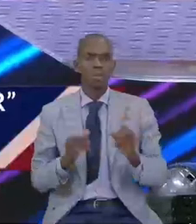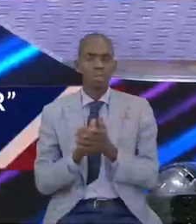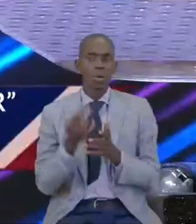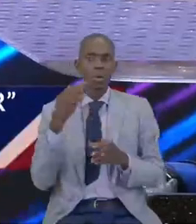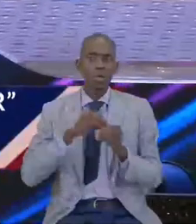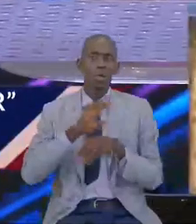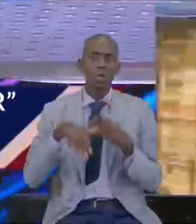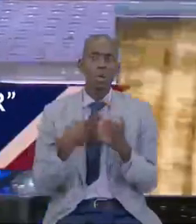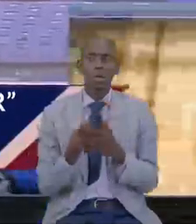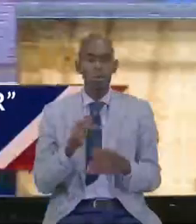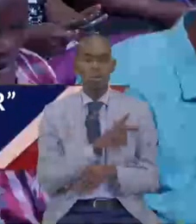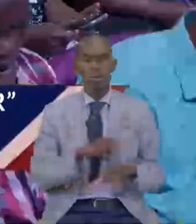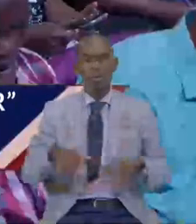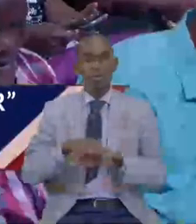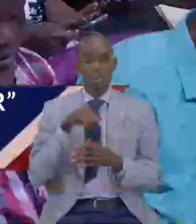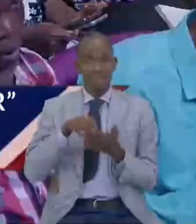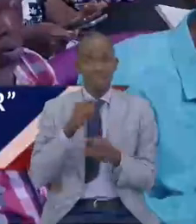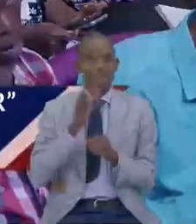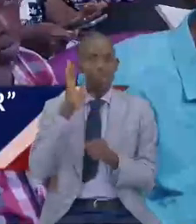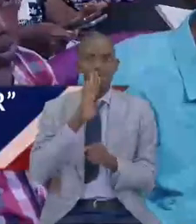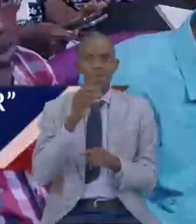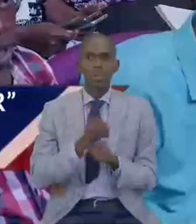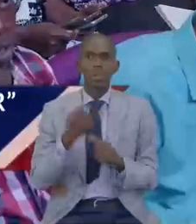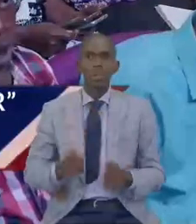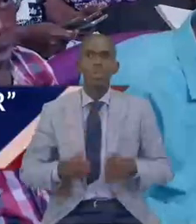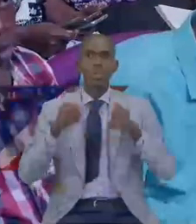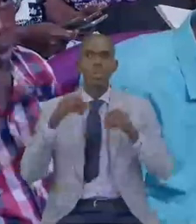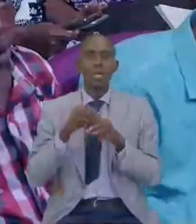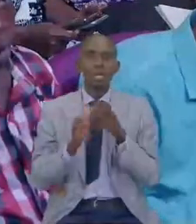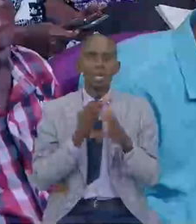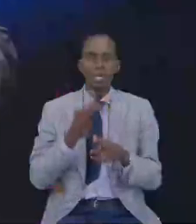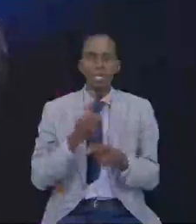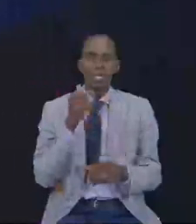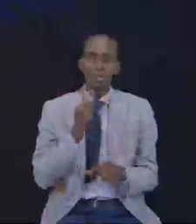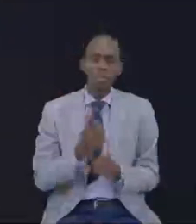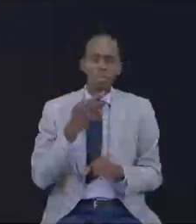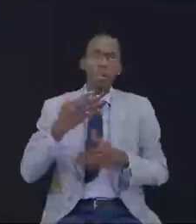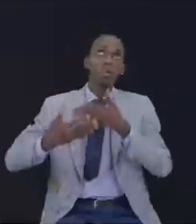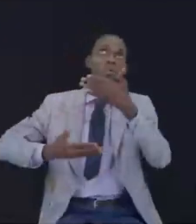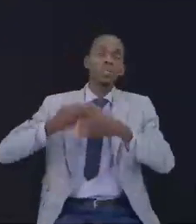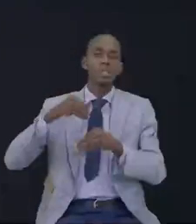année de promotion. Ce sera une année de progrès. Et ce sera une année de